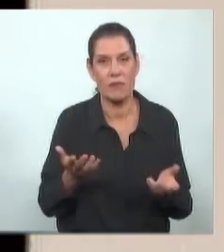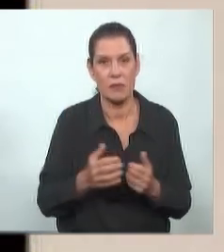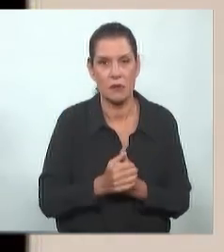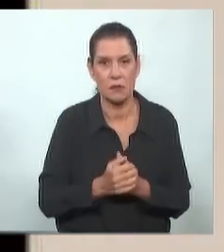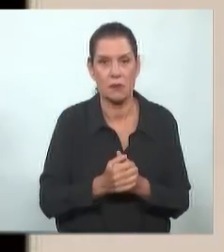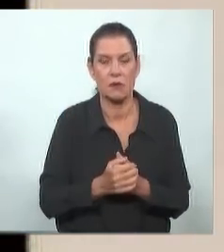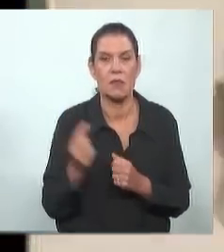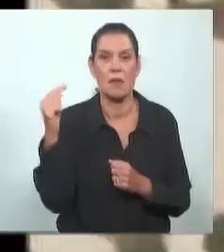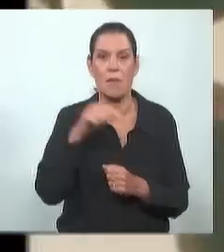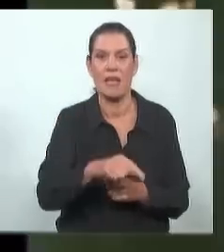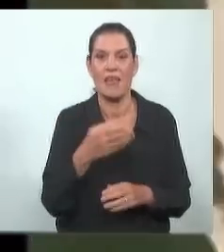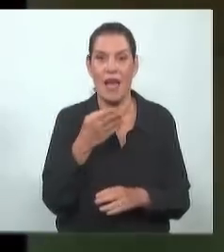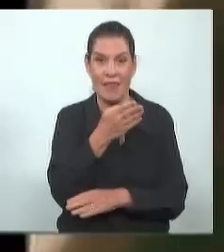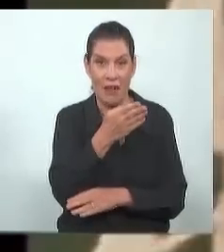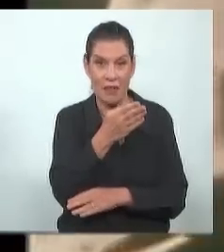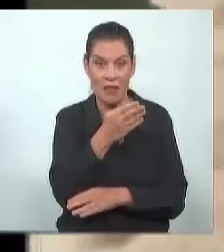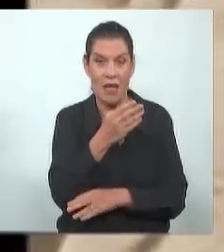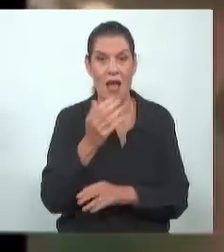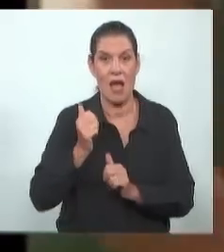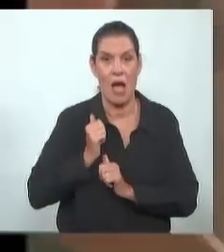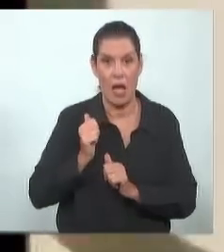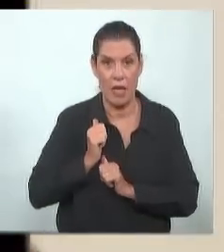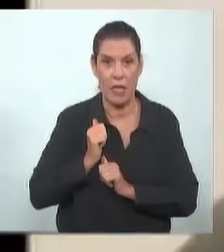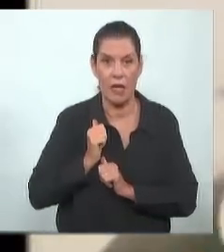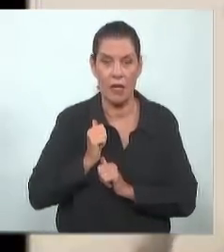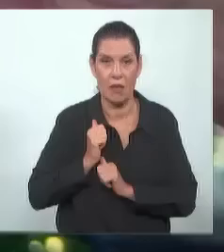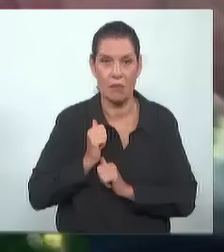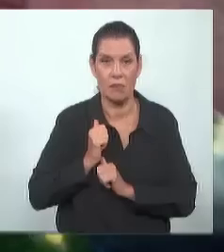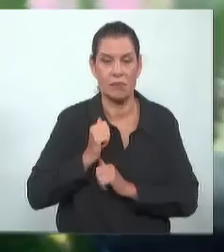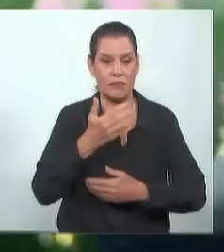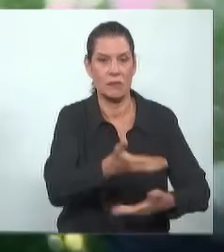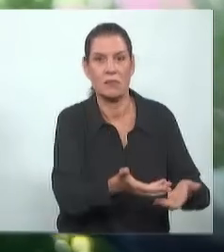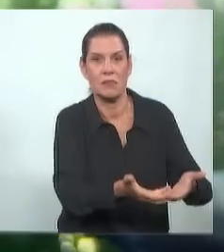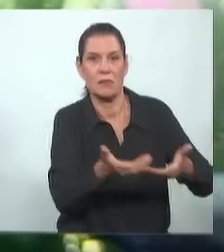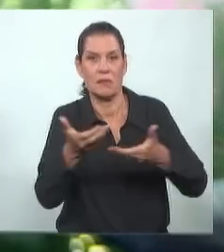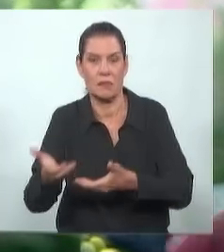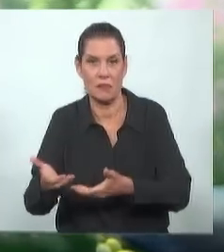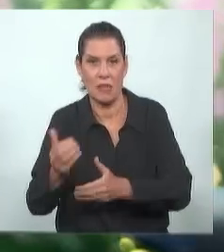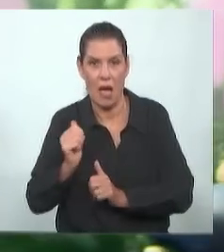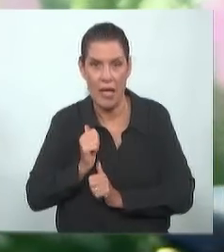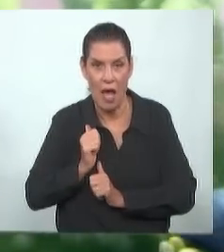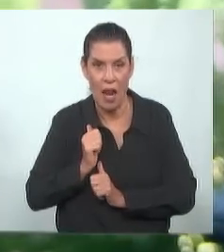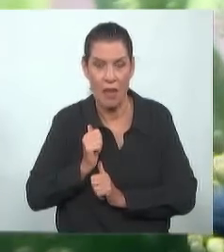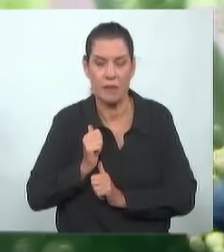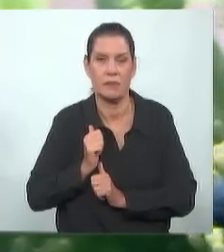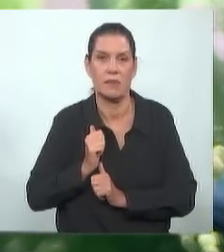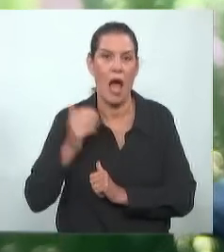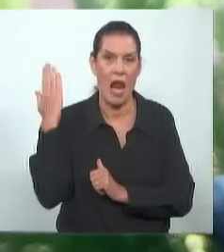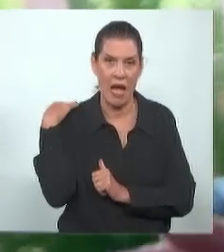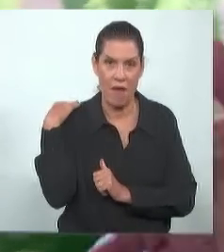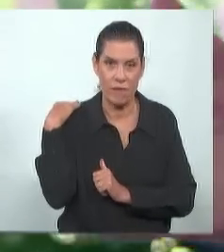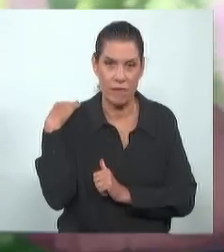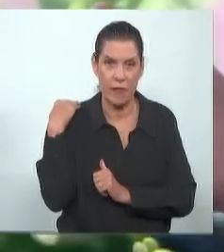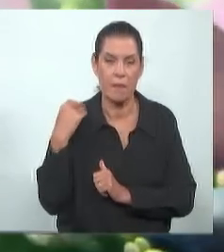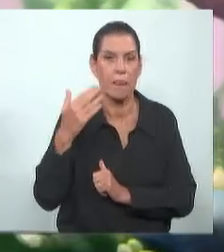טנק, החיילים פורקים חייל, השכיבו אותו על הגב, הוא היה בלי